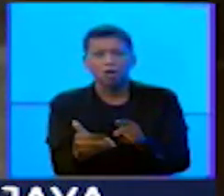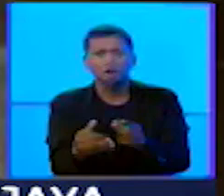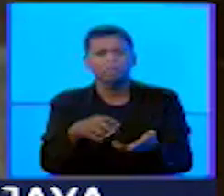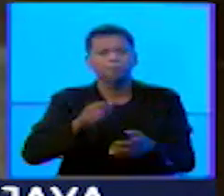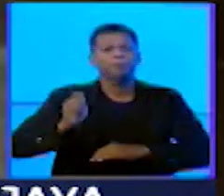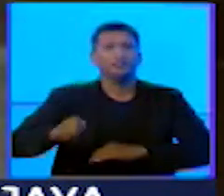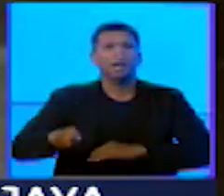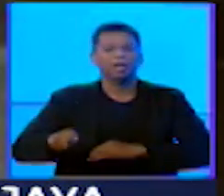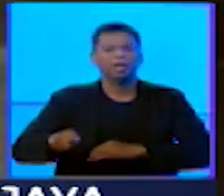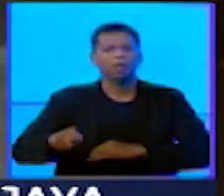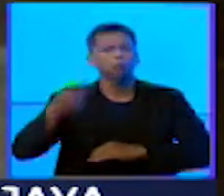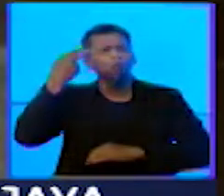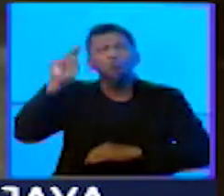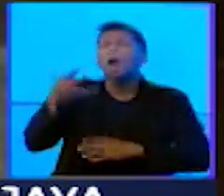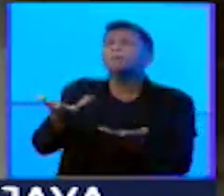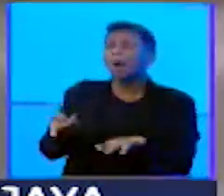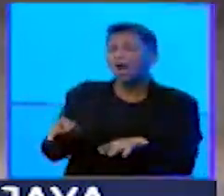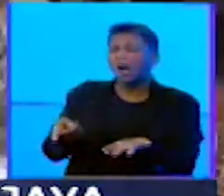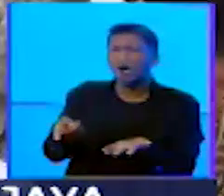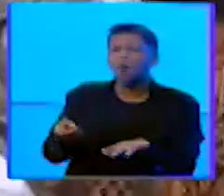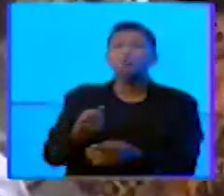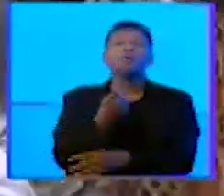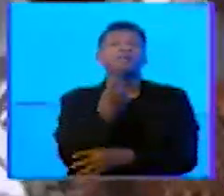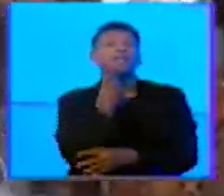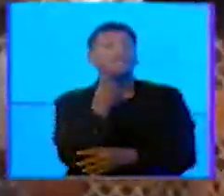gelar perkara untuk dinaikkan menjadi penyidikan.